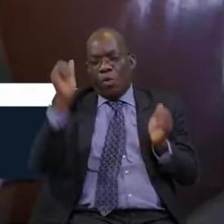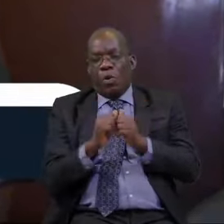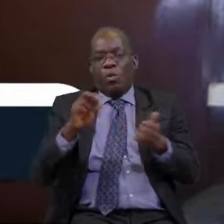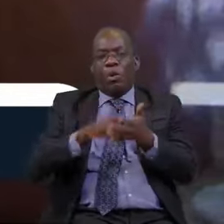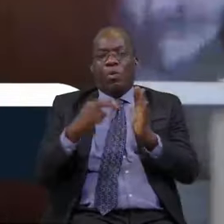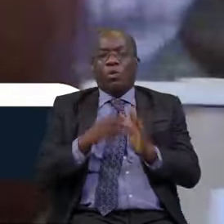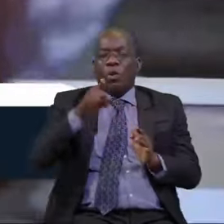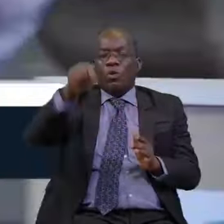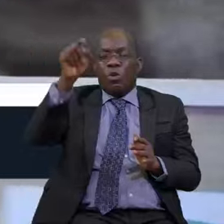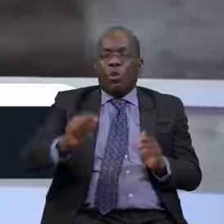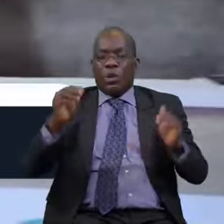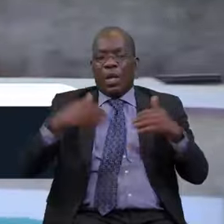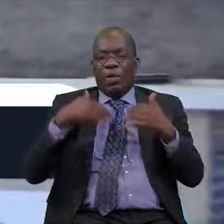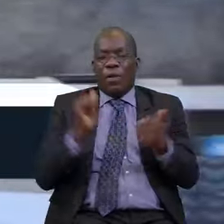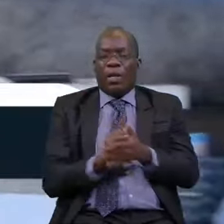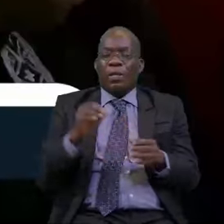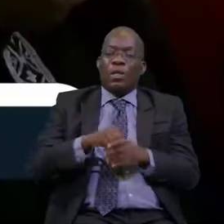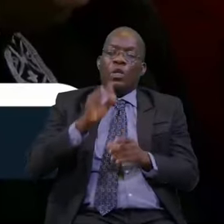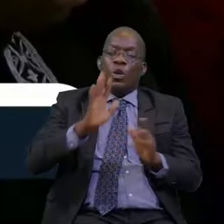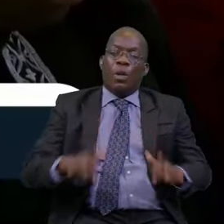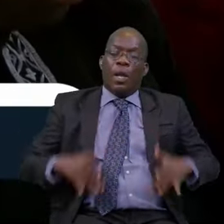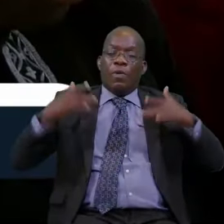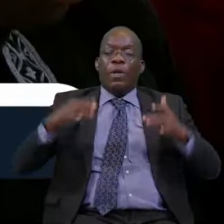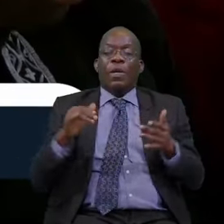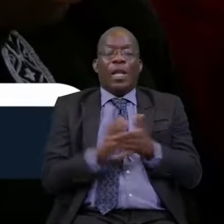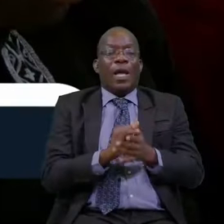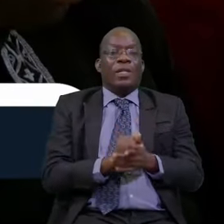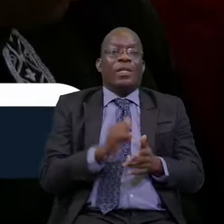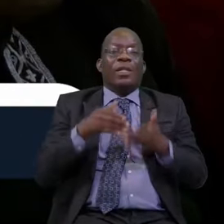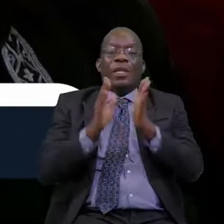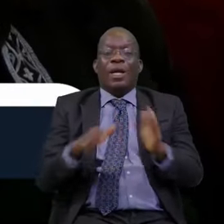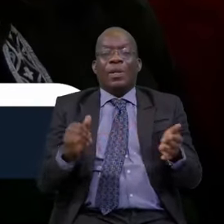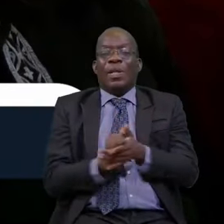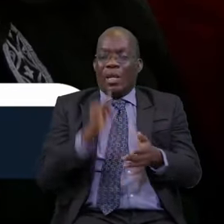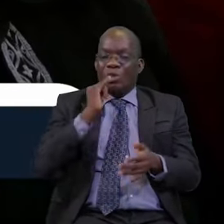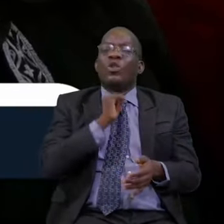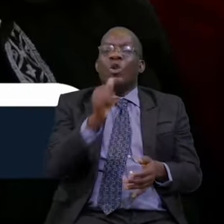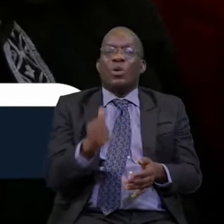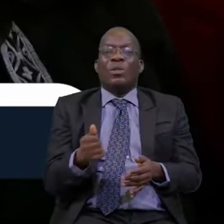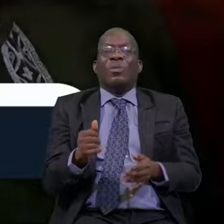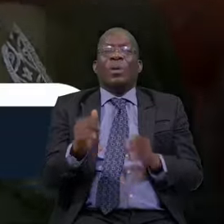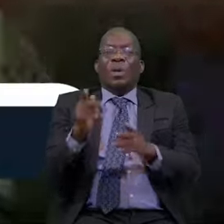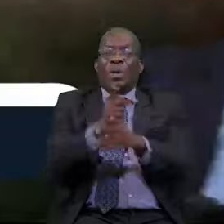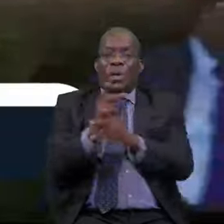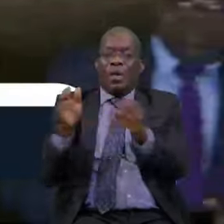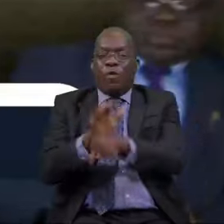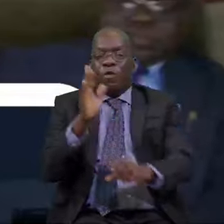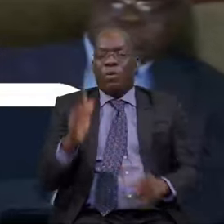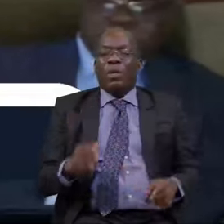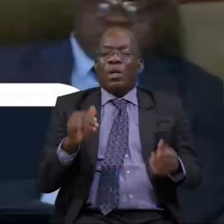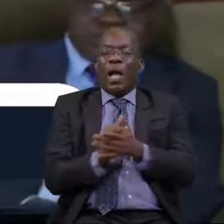objectif. Ouais, on doit l'avoir dans la vie. Si on est un dirigeant, si on est un dirigeant